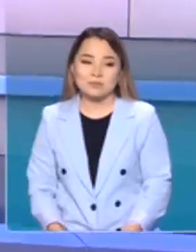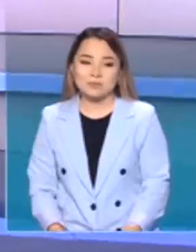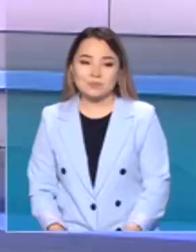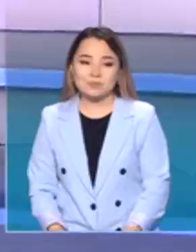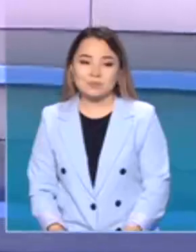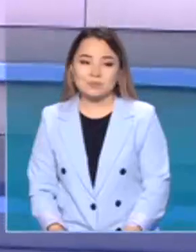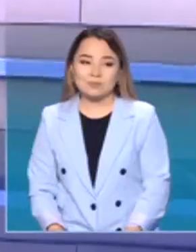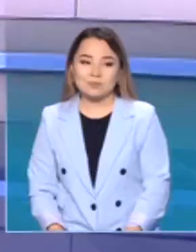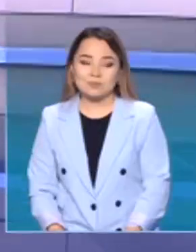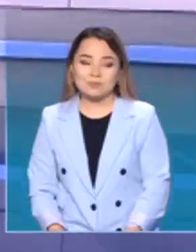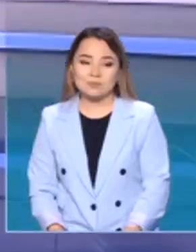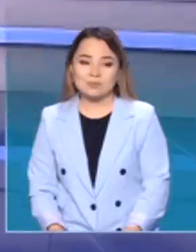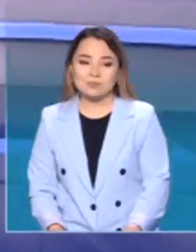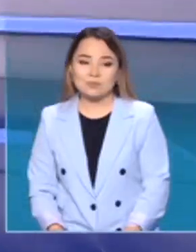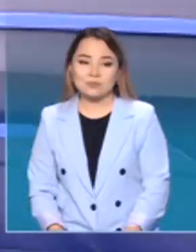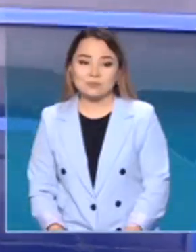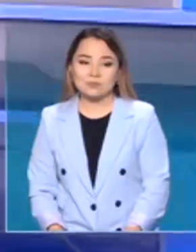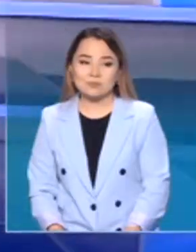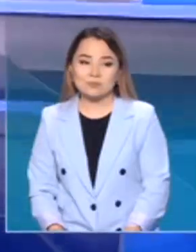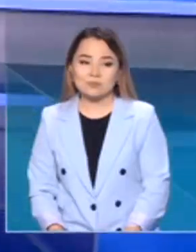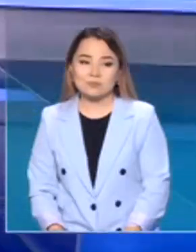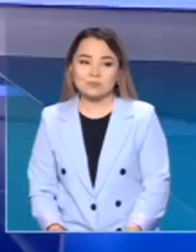ақпарат күтіңіз. Алда ауа райы болжамы.